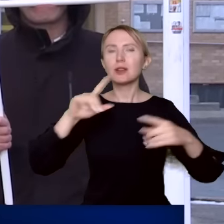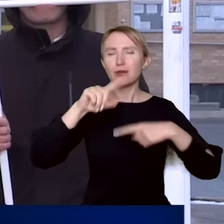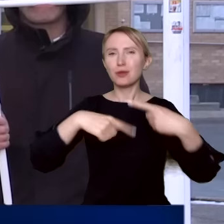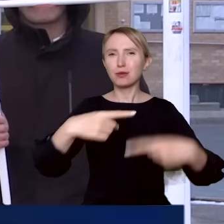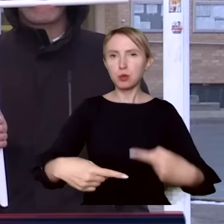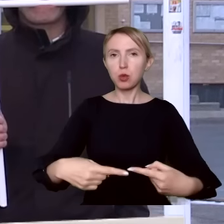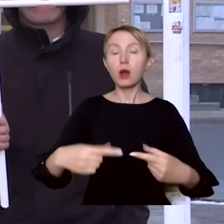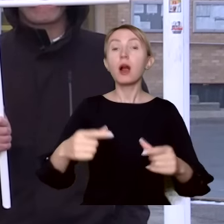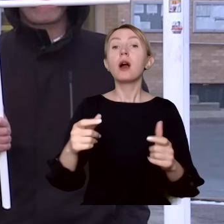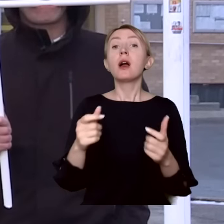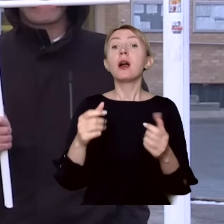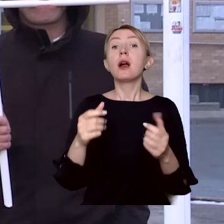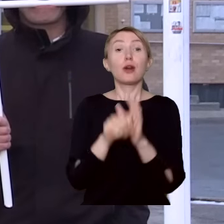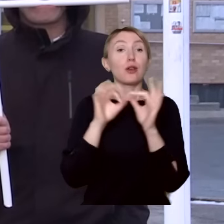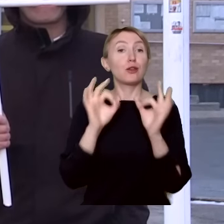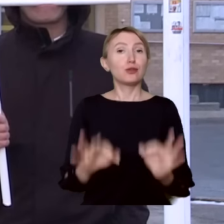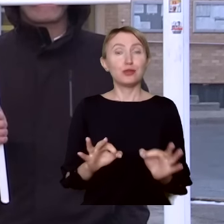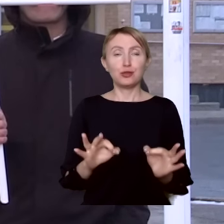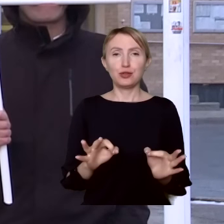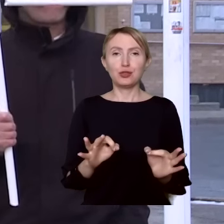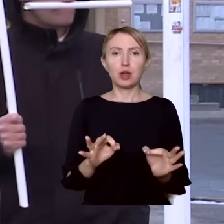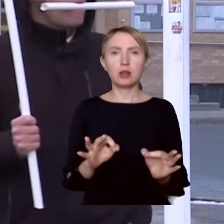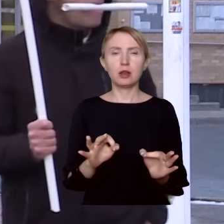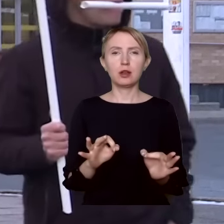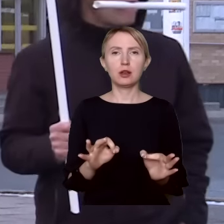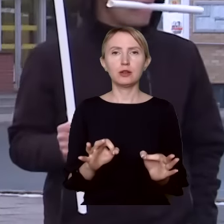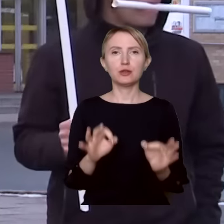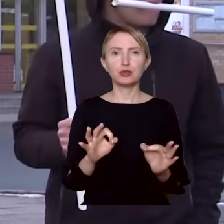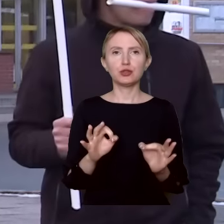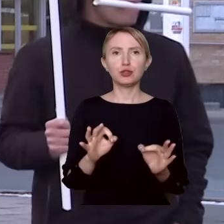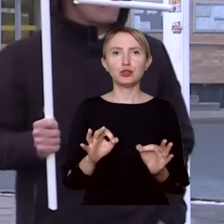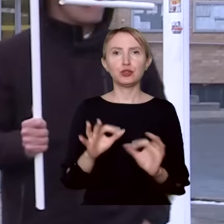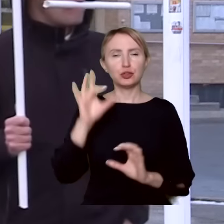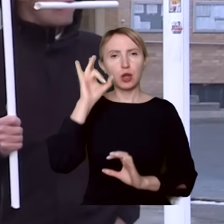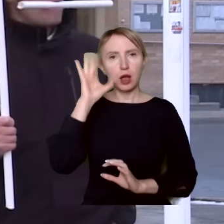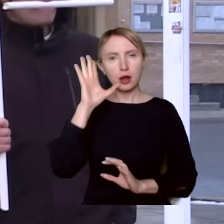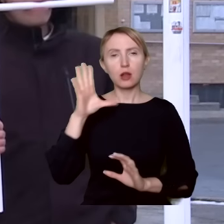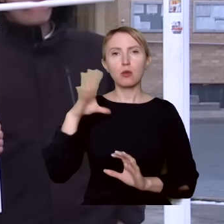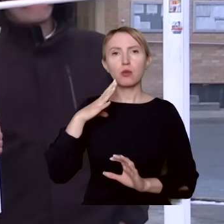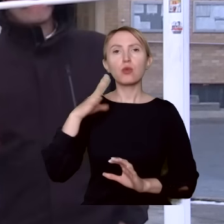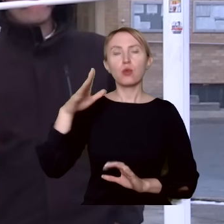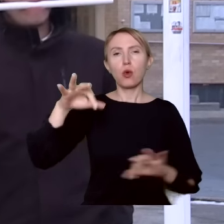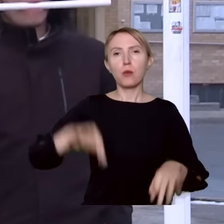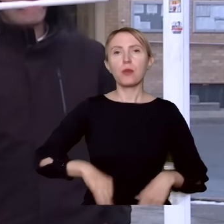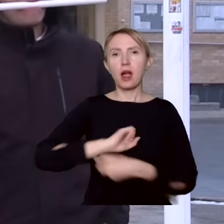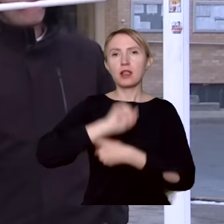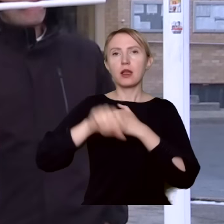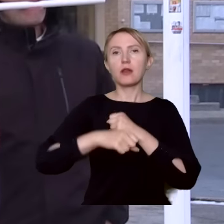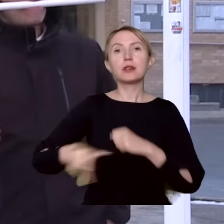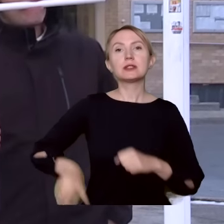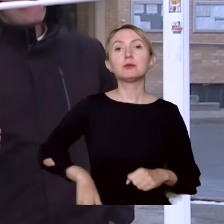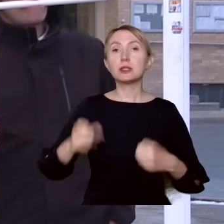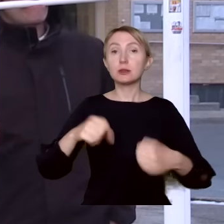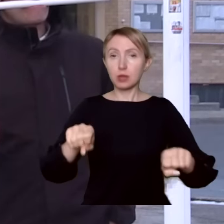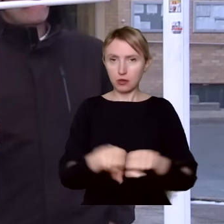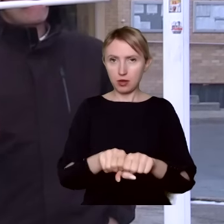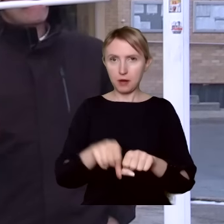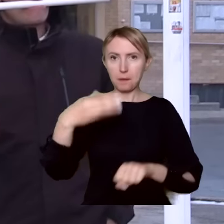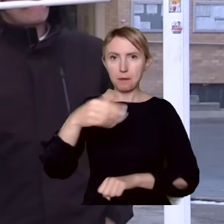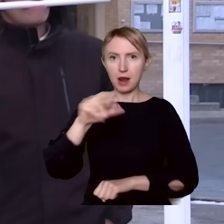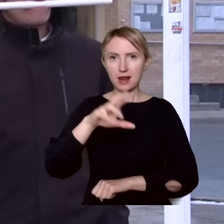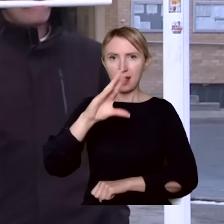Do dzisiaj, bo dzisiaj przed południem jeszcze z ust pani wiceminister sprawiedliwości Marii